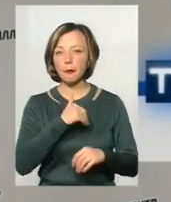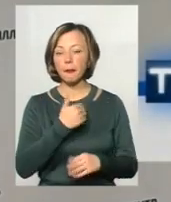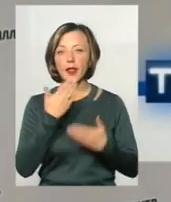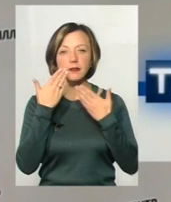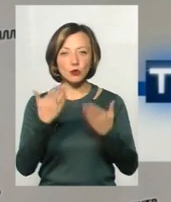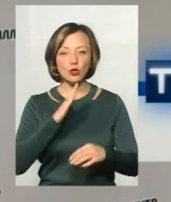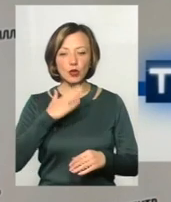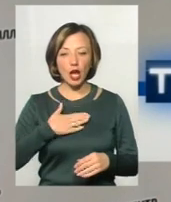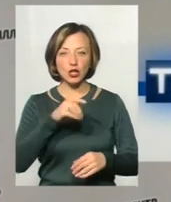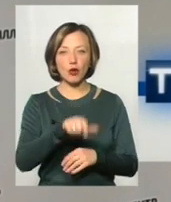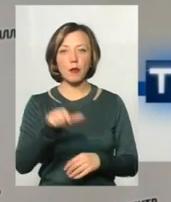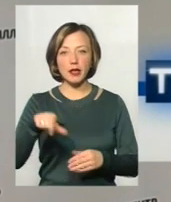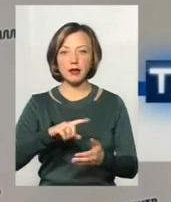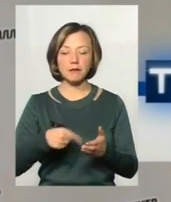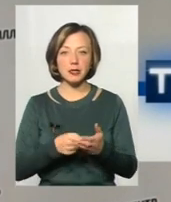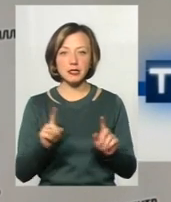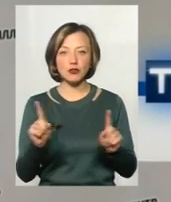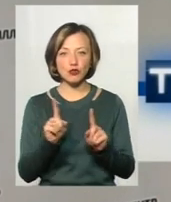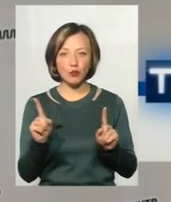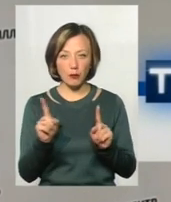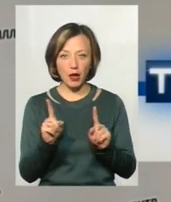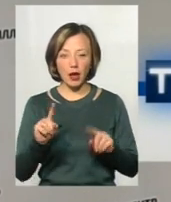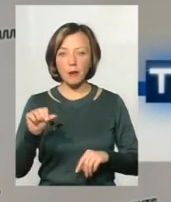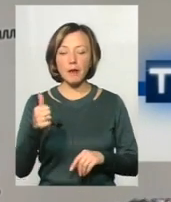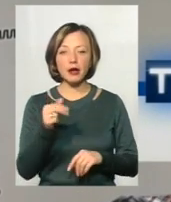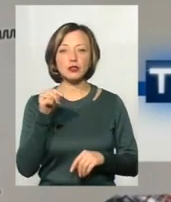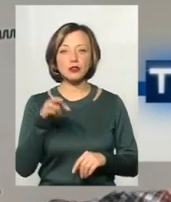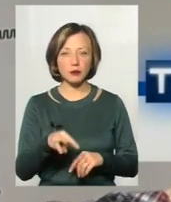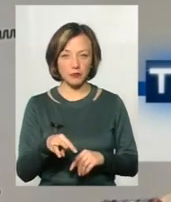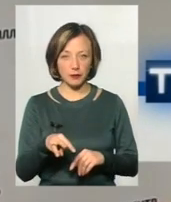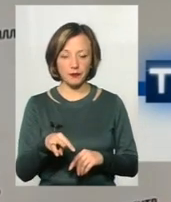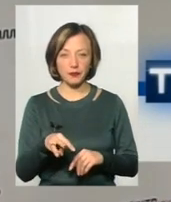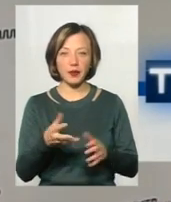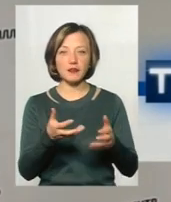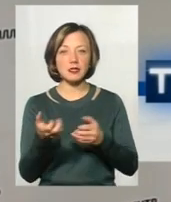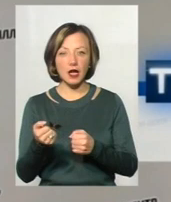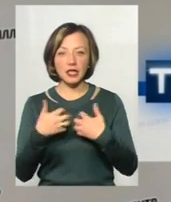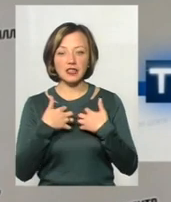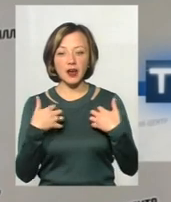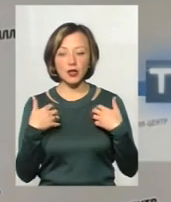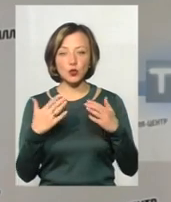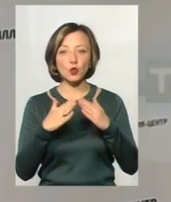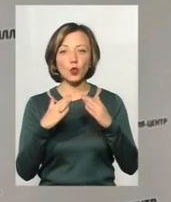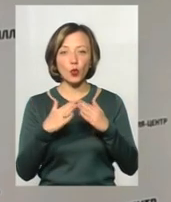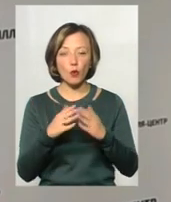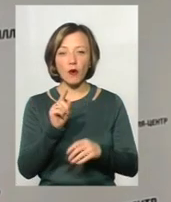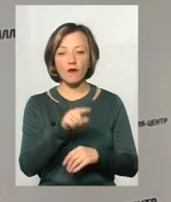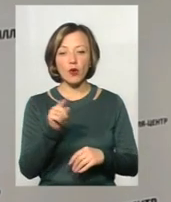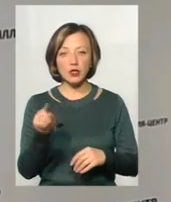наших громадян міста, щоб перш ніж взяти тваринку додому,